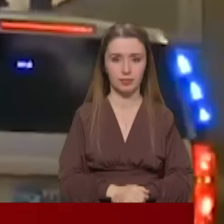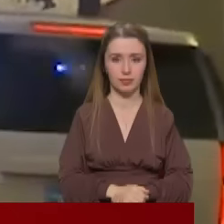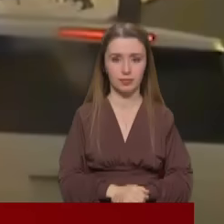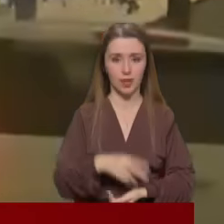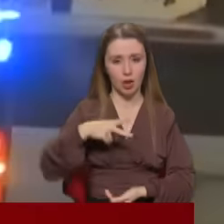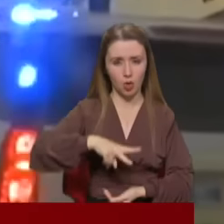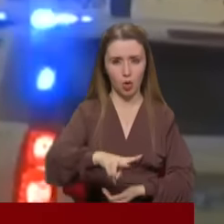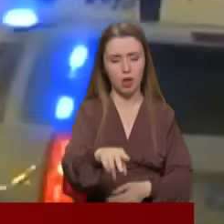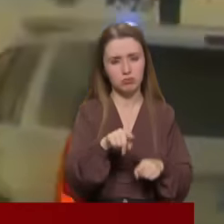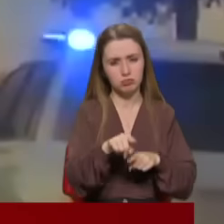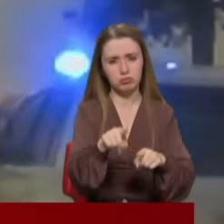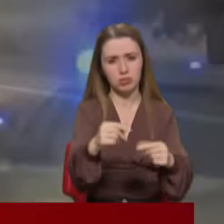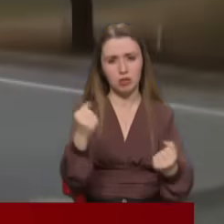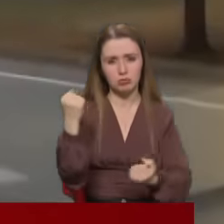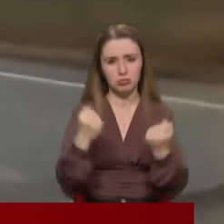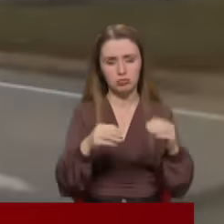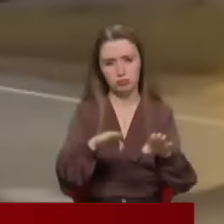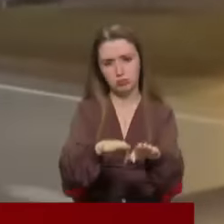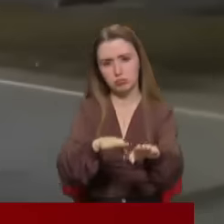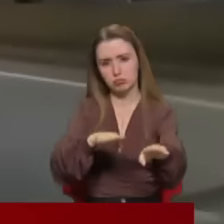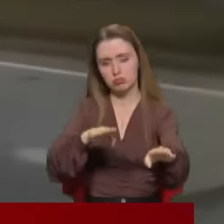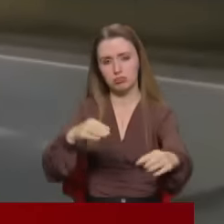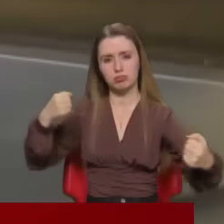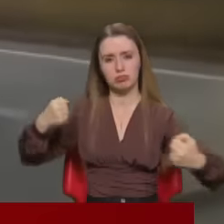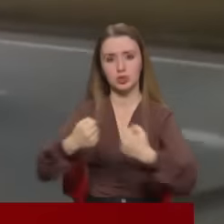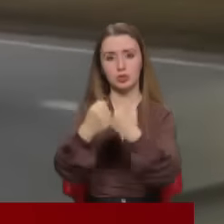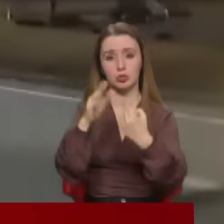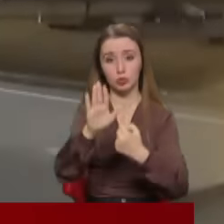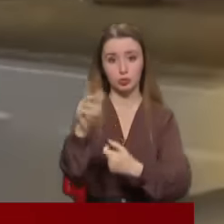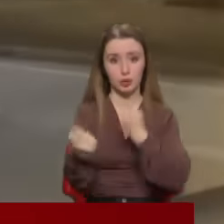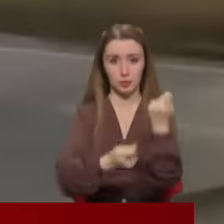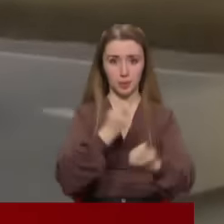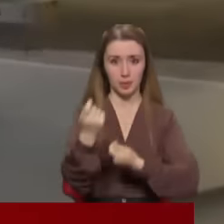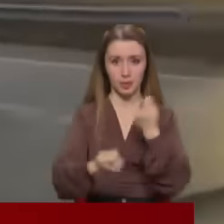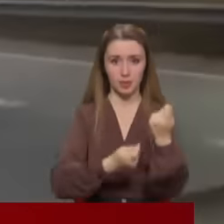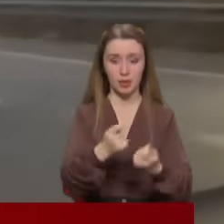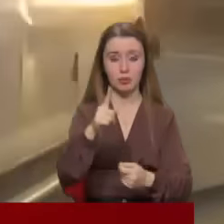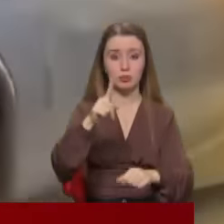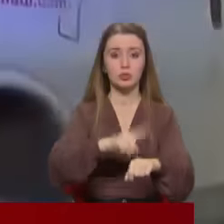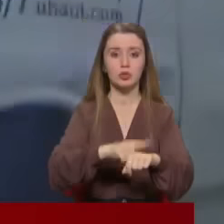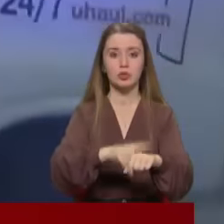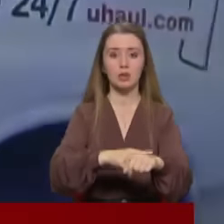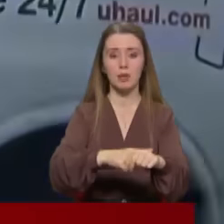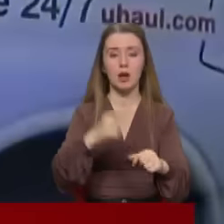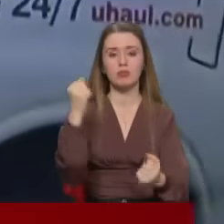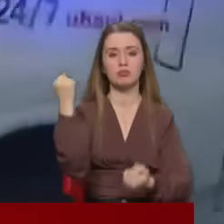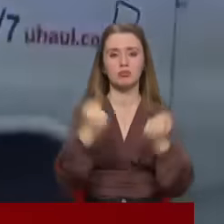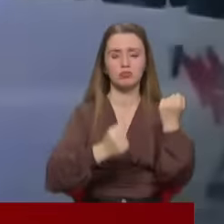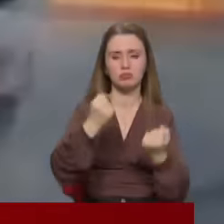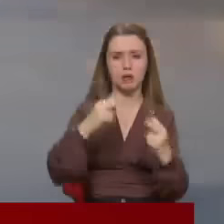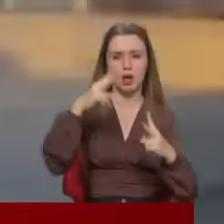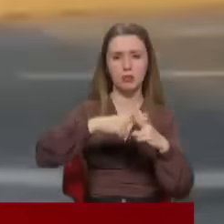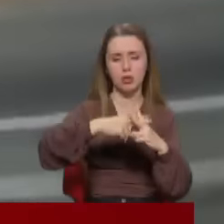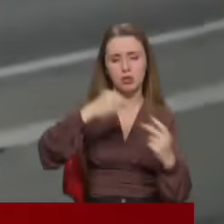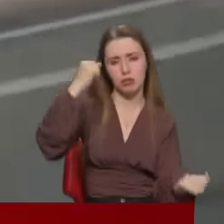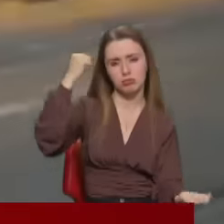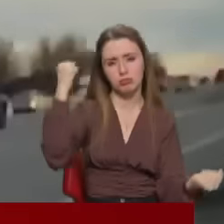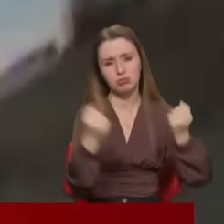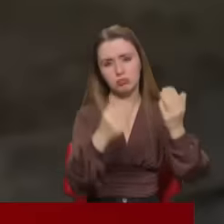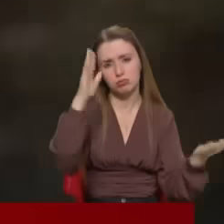Otoyolda süren kovalamacada polis minibüse çarptı. Onu durdurmaya çalıştı. Bu sırada kontrolden çıkan polis otomobili